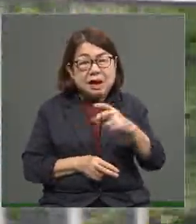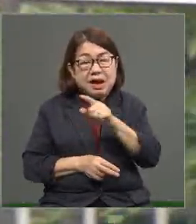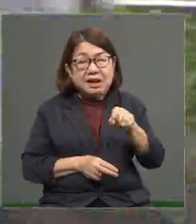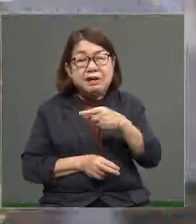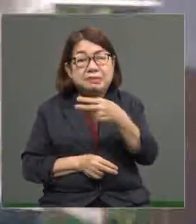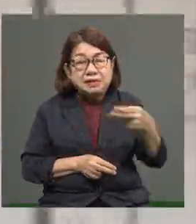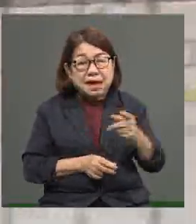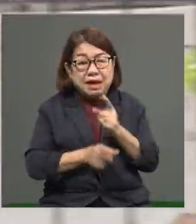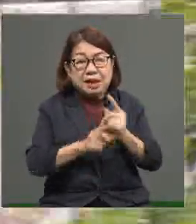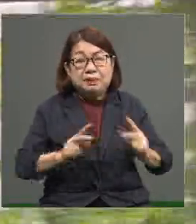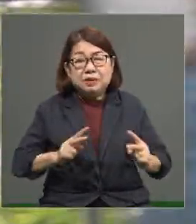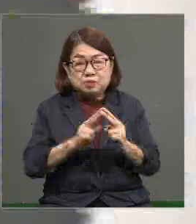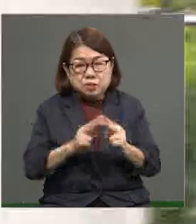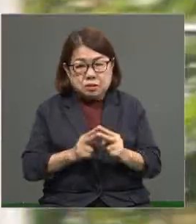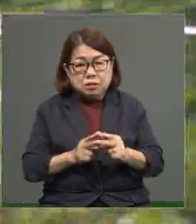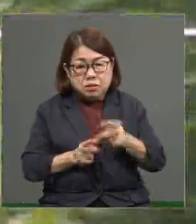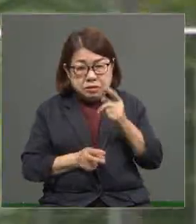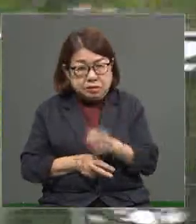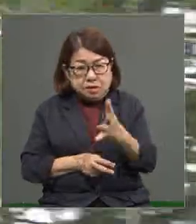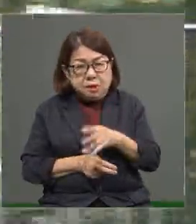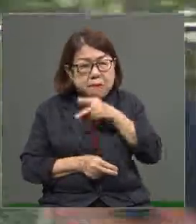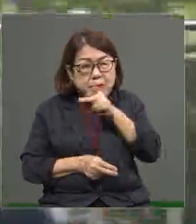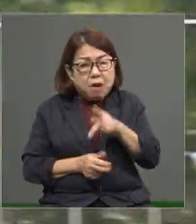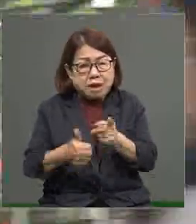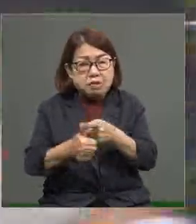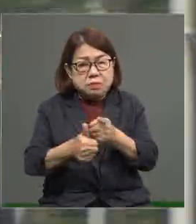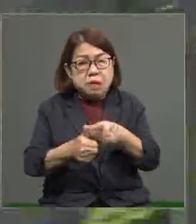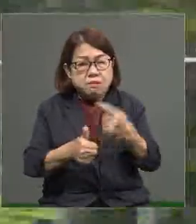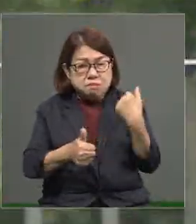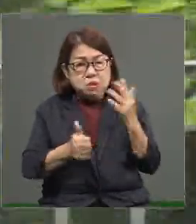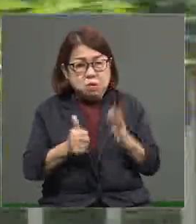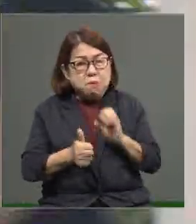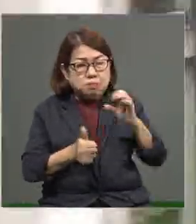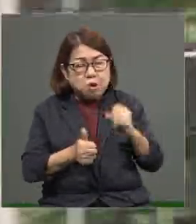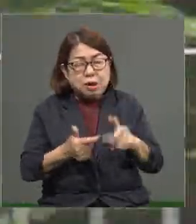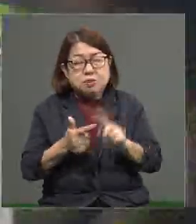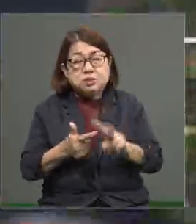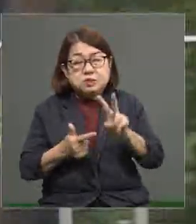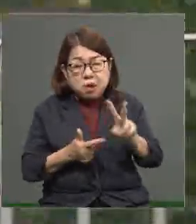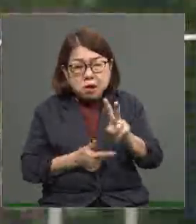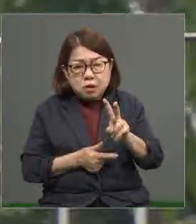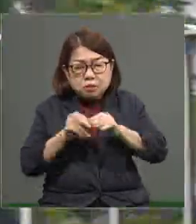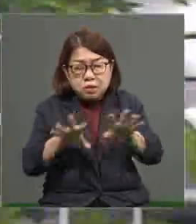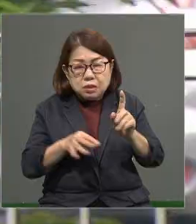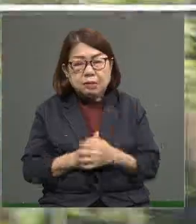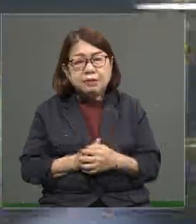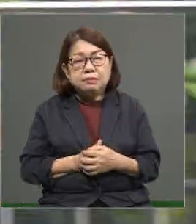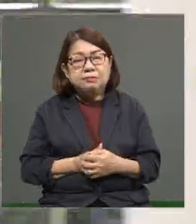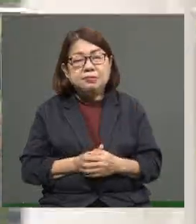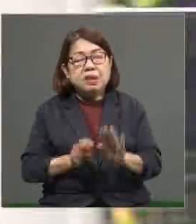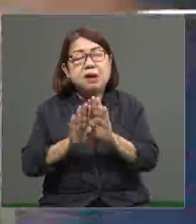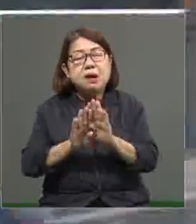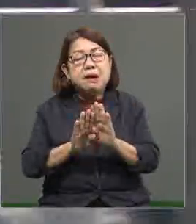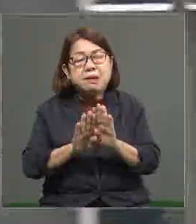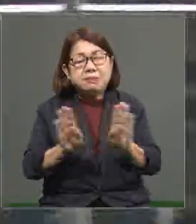อันนี้ยืนยันนะครับว่าปลอม 100%และเป็นอันดับ 1ด้วยนี่มีคนแจ้งเข้ามานะครับอันดับ 2รองลงมาก็คือเรื่องบังจากเปิดจอง